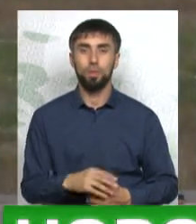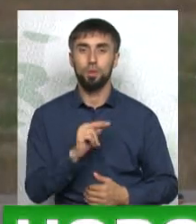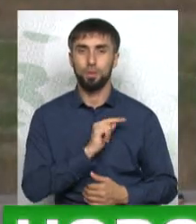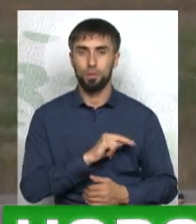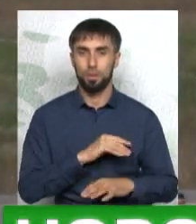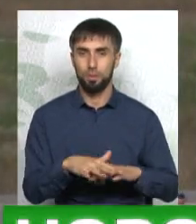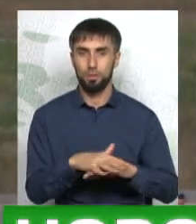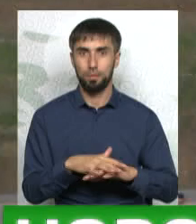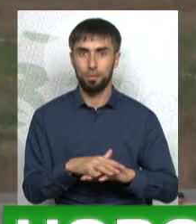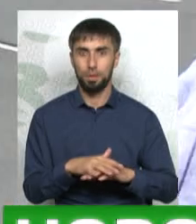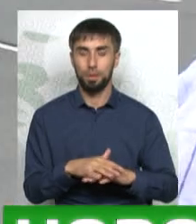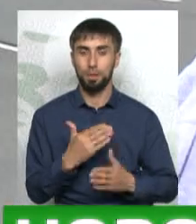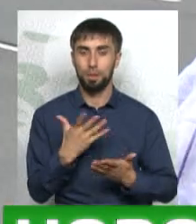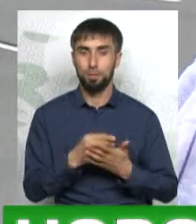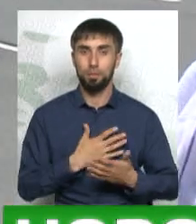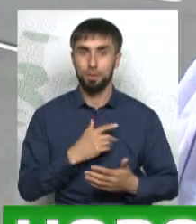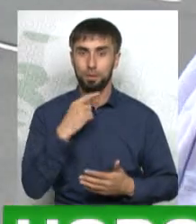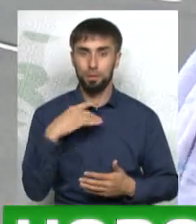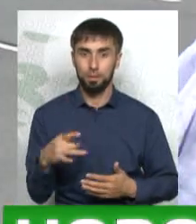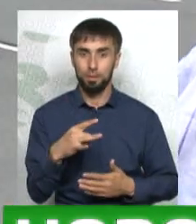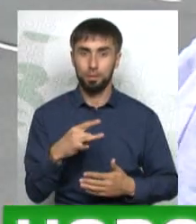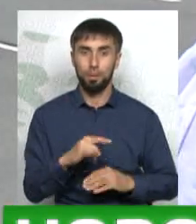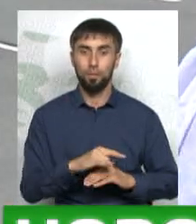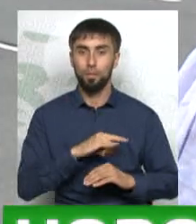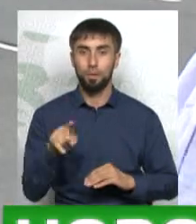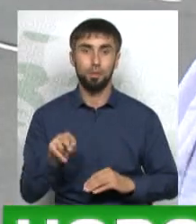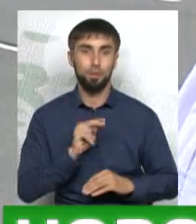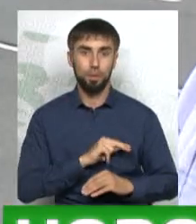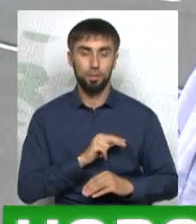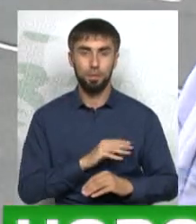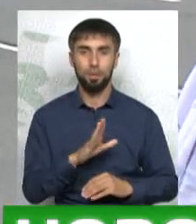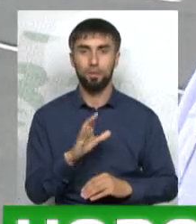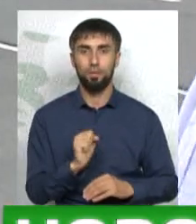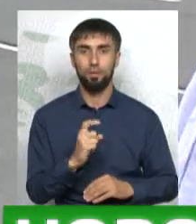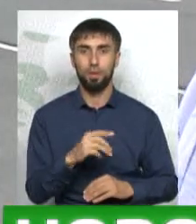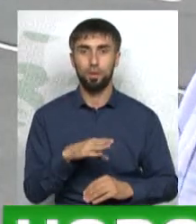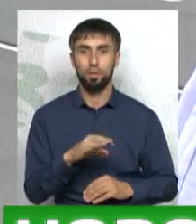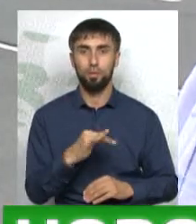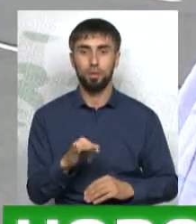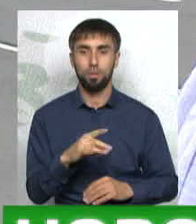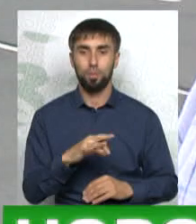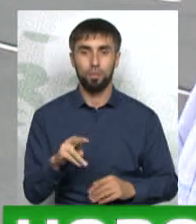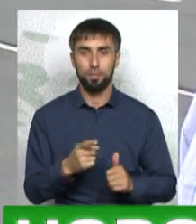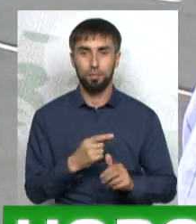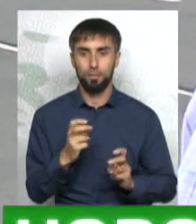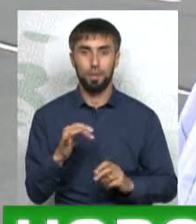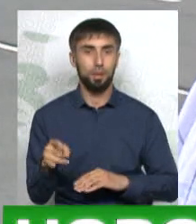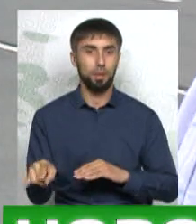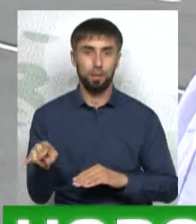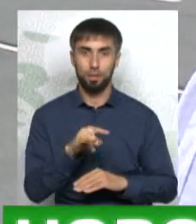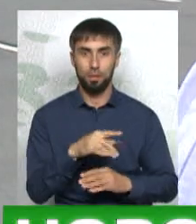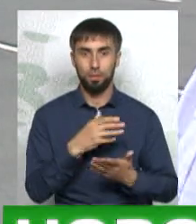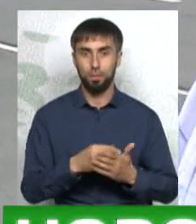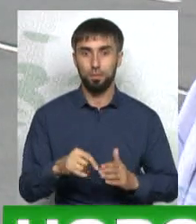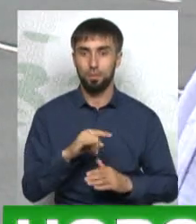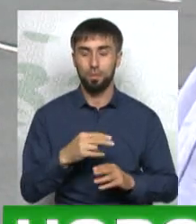трудоустройство населения. Если с нашего региона вылететь, там отработал вахтовым методом и прилетел в свой же аэропорт.